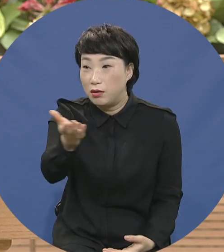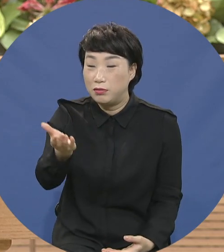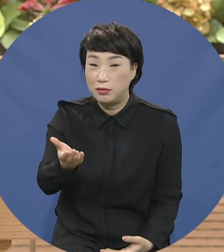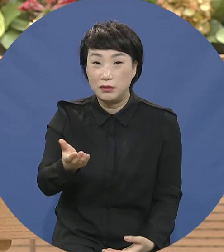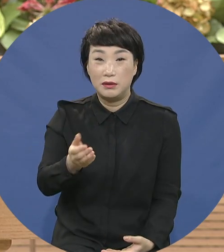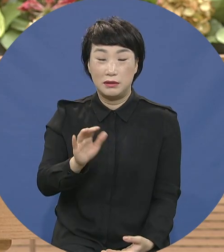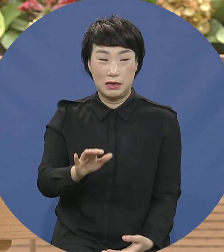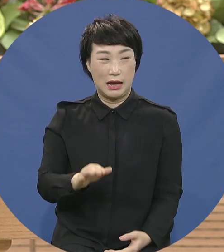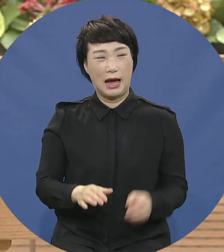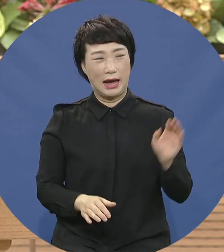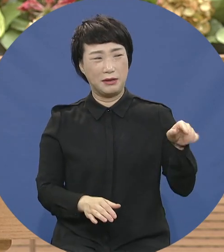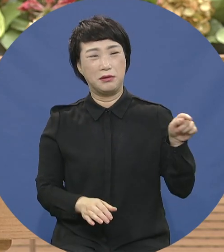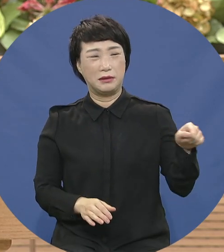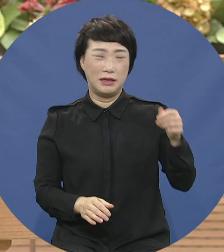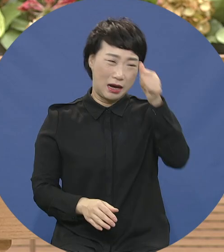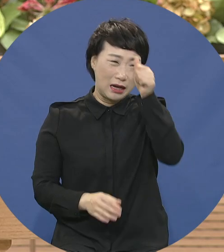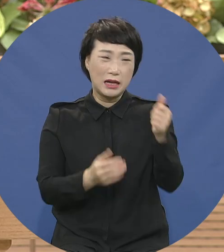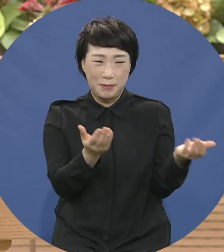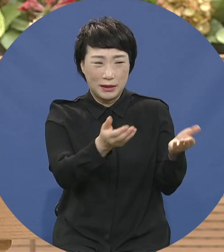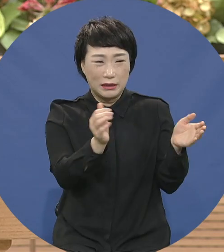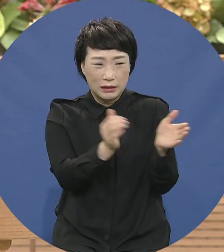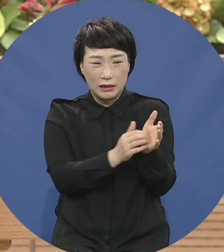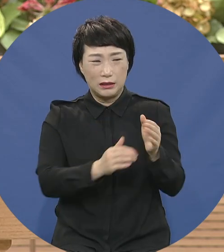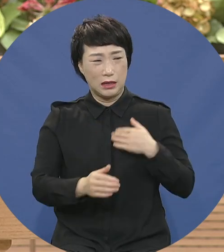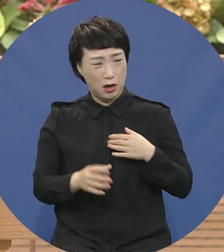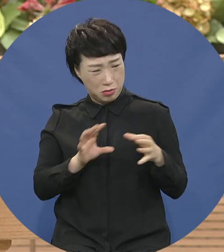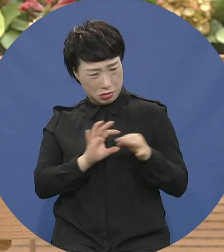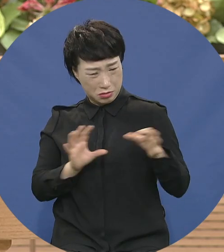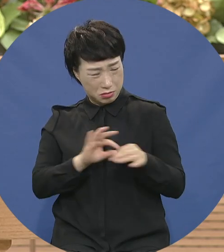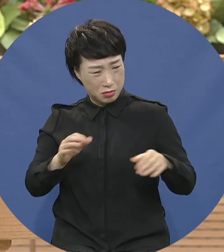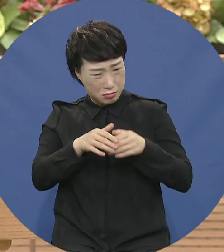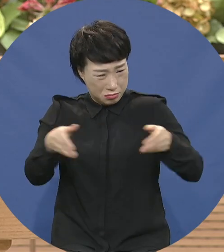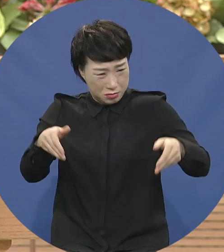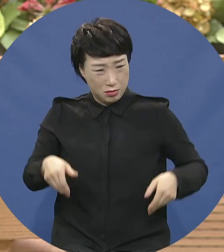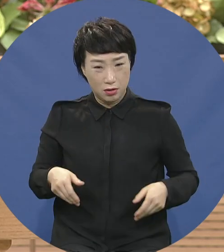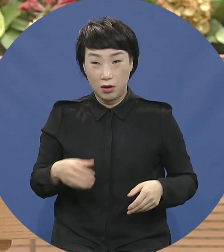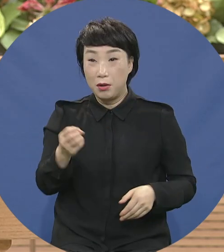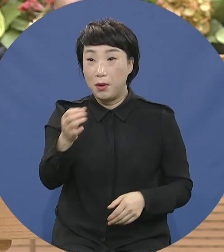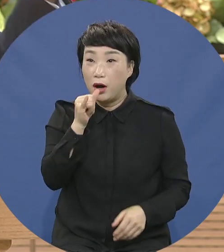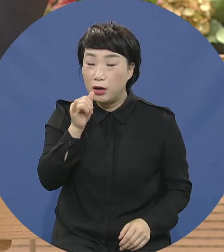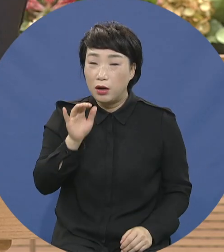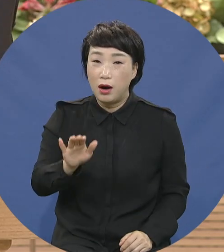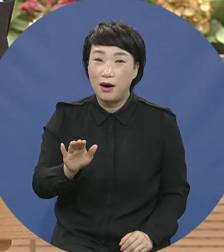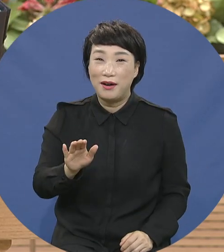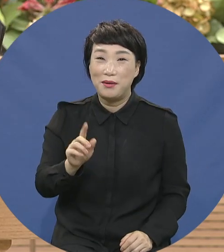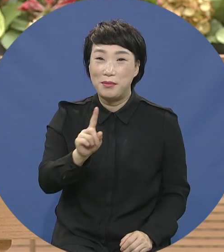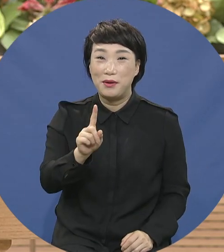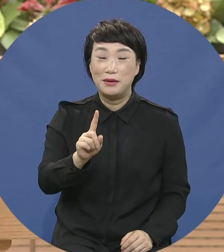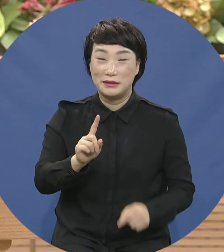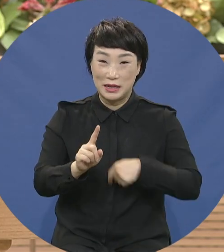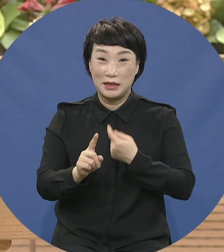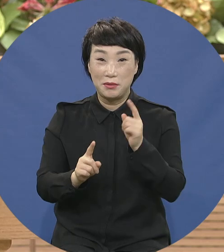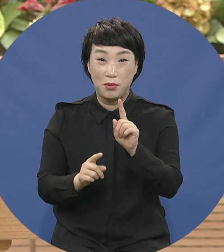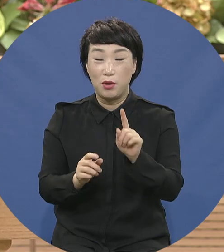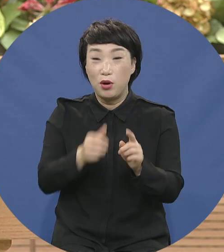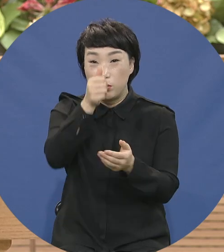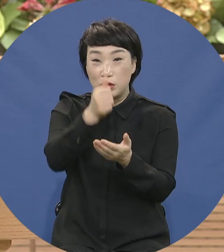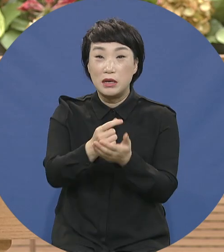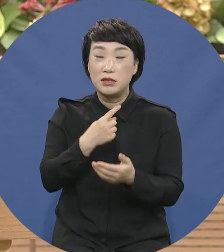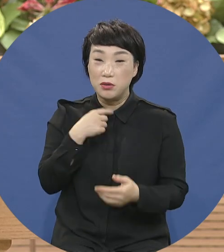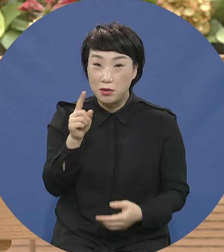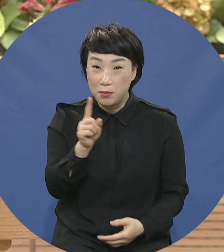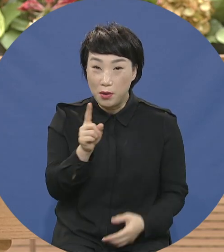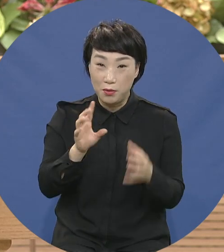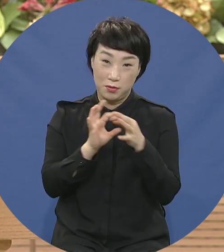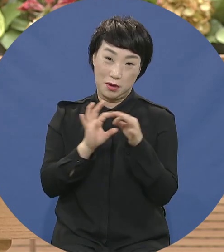그거 아담의 얘기지 내 얘기는 아니야. 그래서 자기는 어떤 죄를